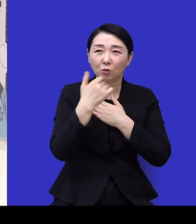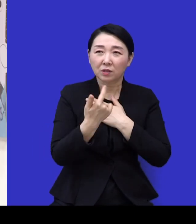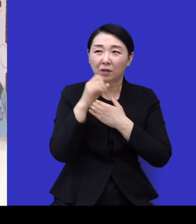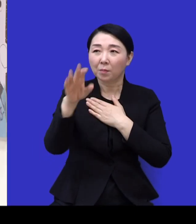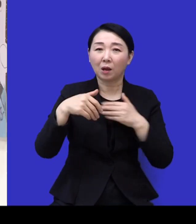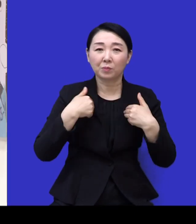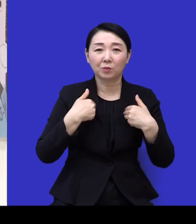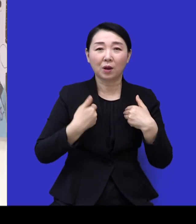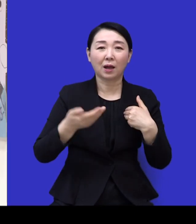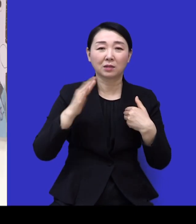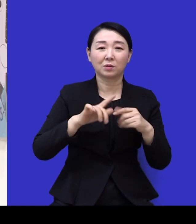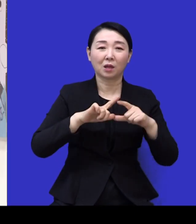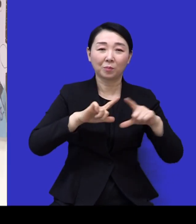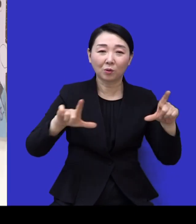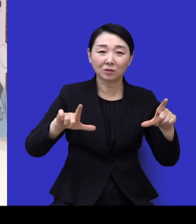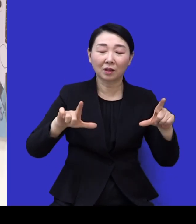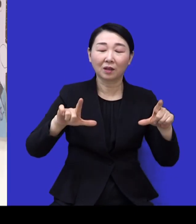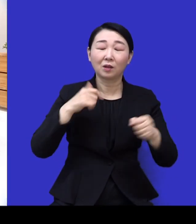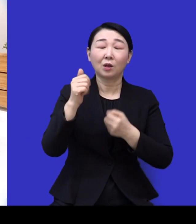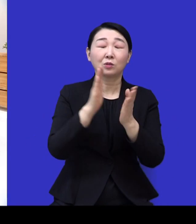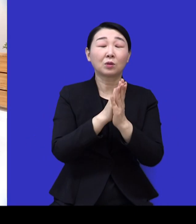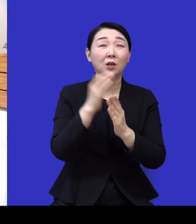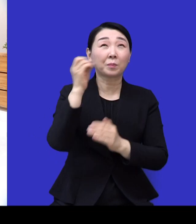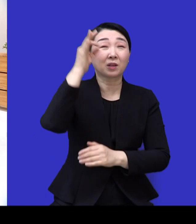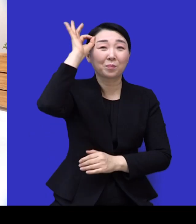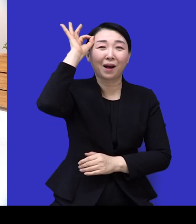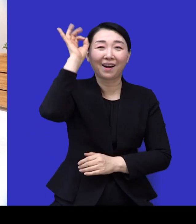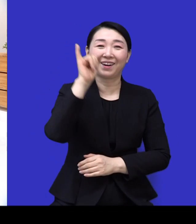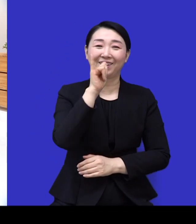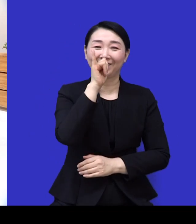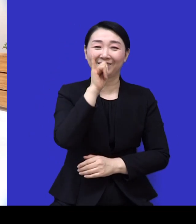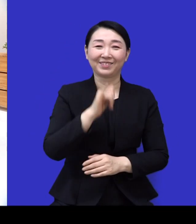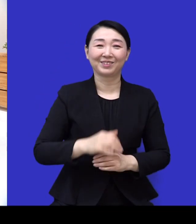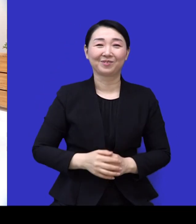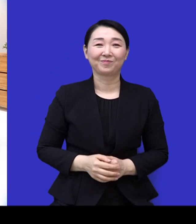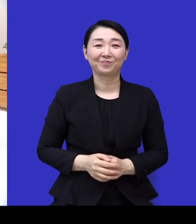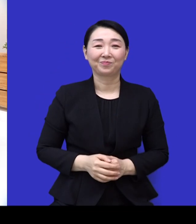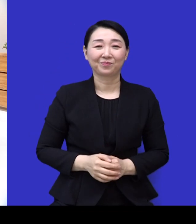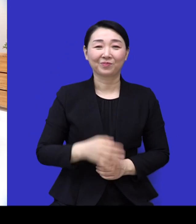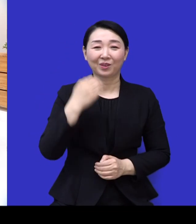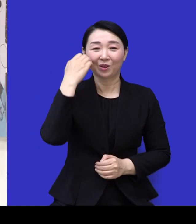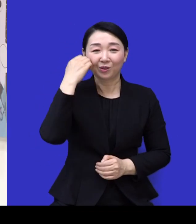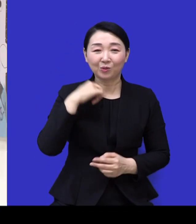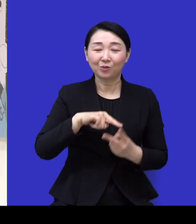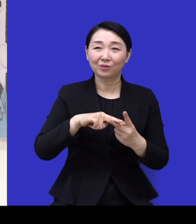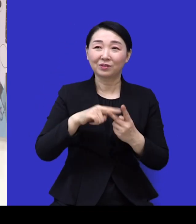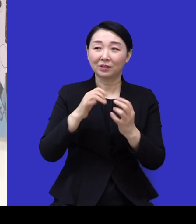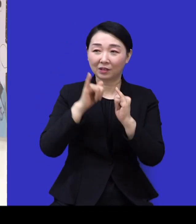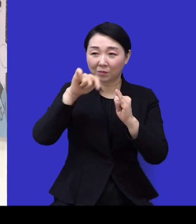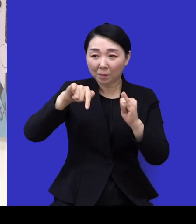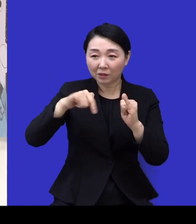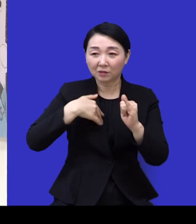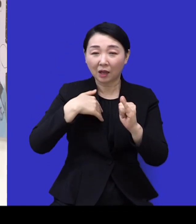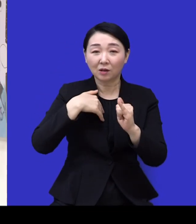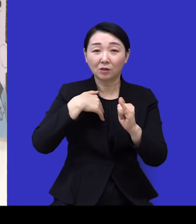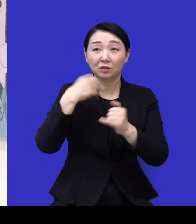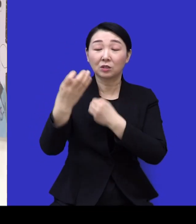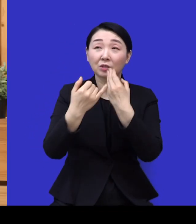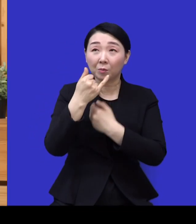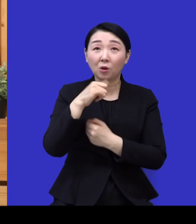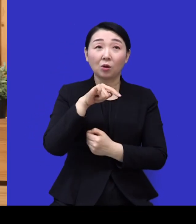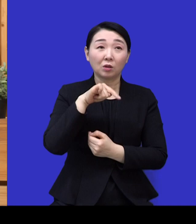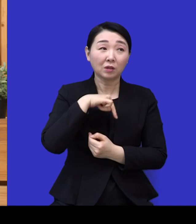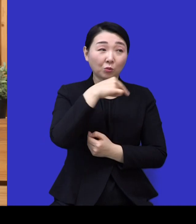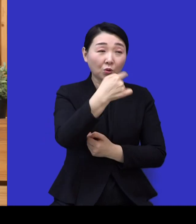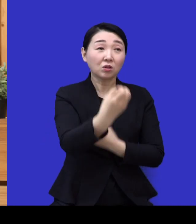이거 평상시 외우지도 않는 성경이 나는 생각이 나는 거야. 누구든지 사람들 앞에서 나를 시인하면 나도 너를 시인하 뭐 이런